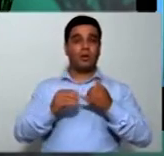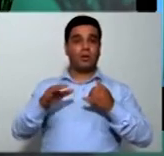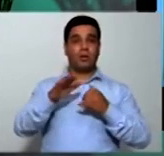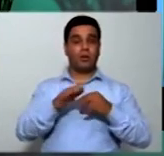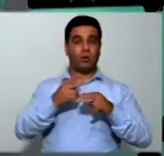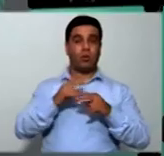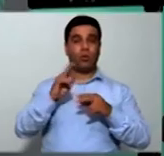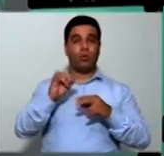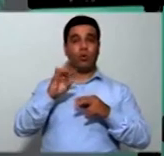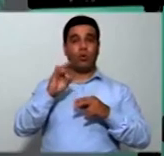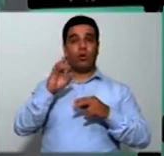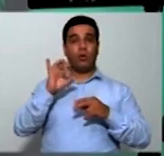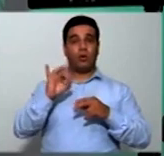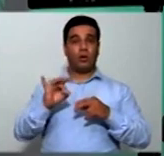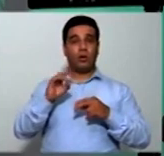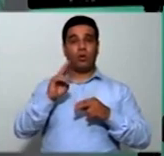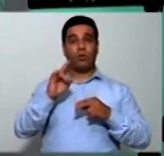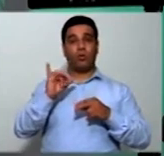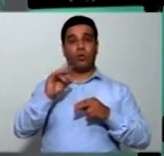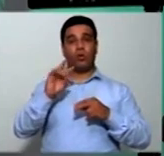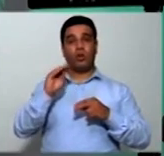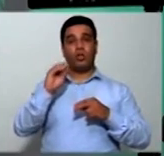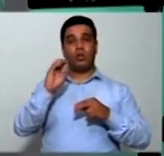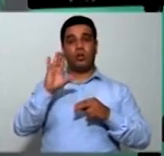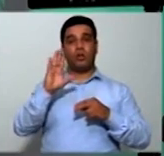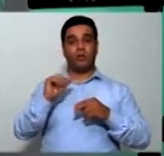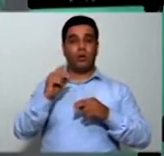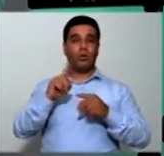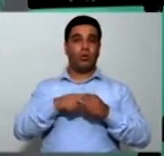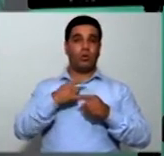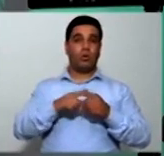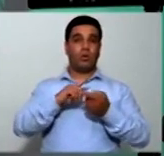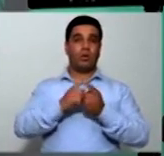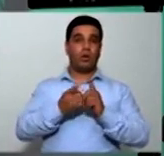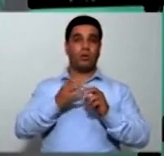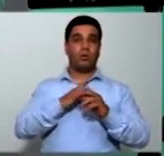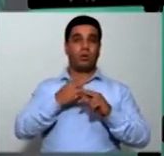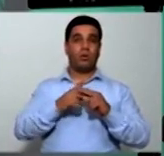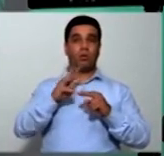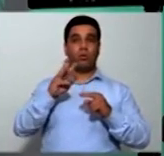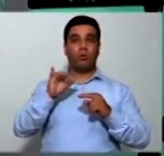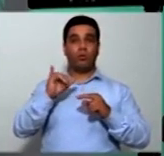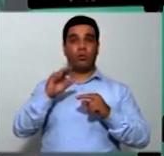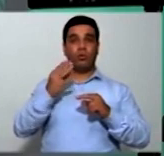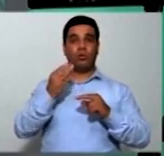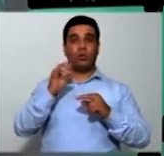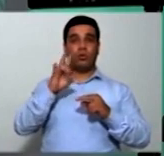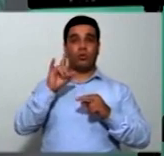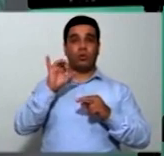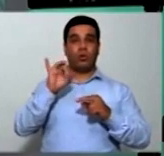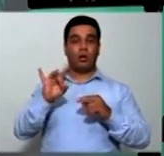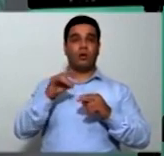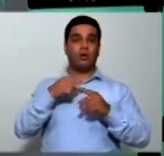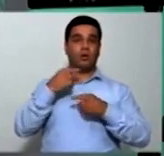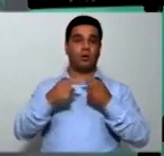ya'ni quloqlar, kulachestva rus tilida aytganda yoki tarjima qilinganda mushtumzo'rlar deb ataluvchi,